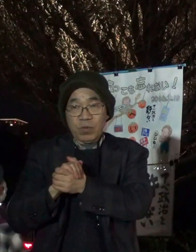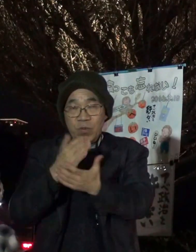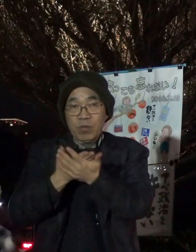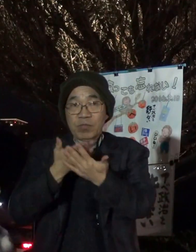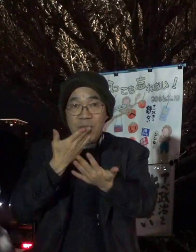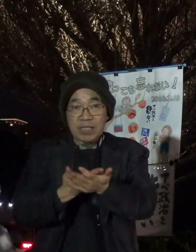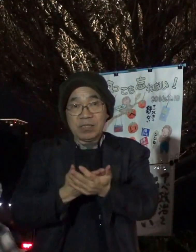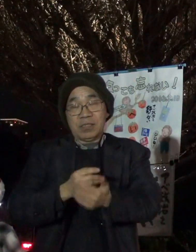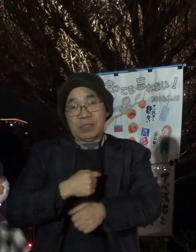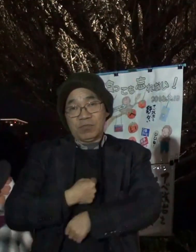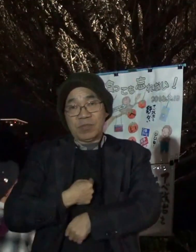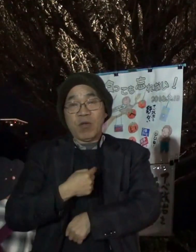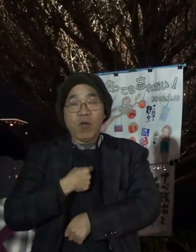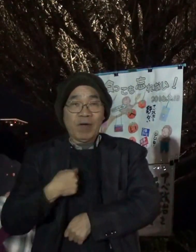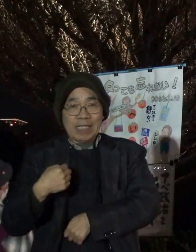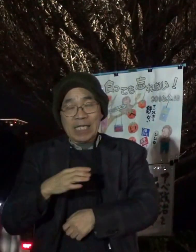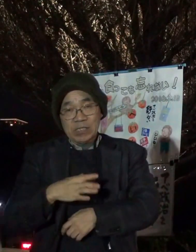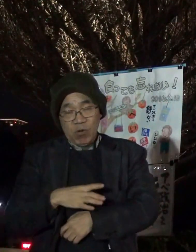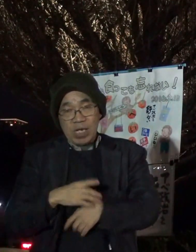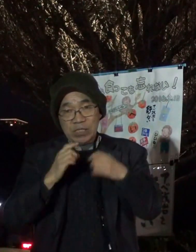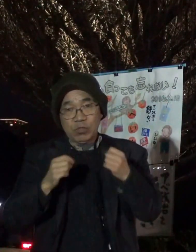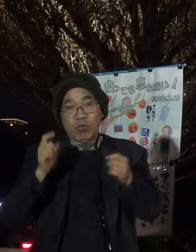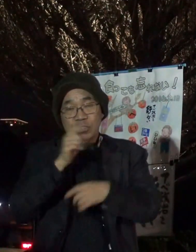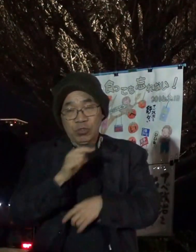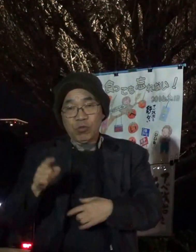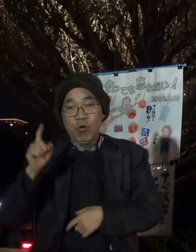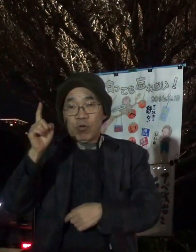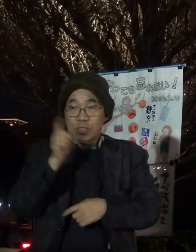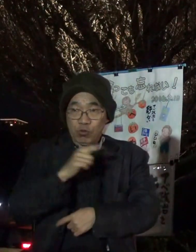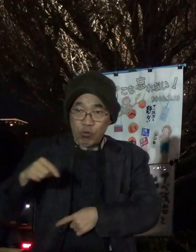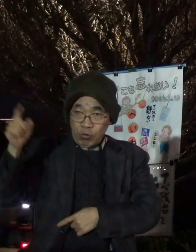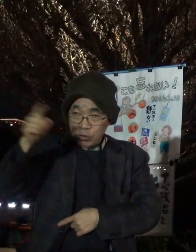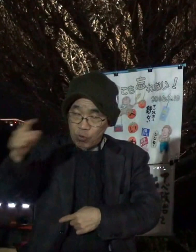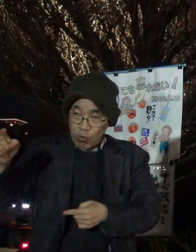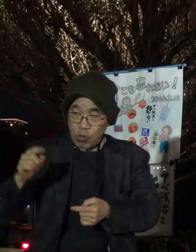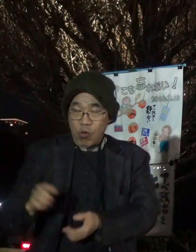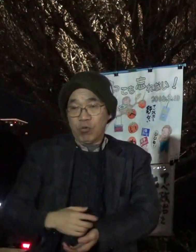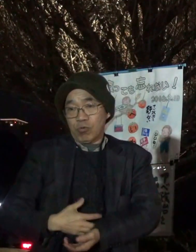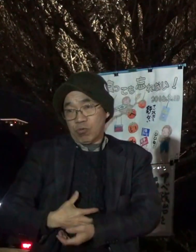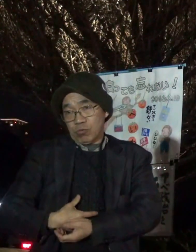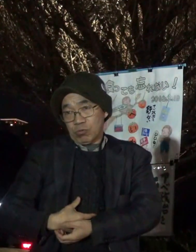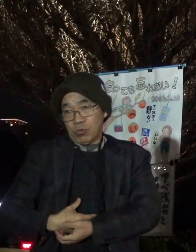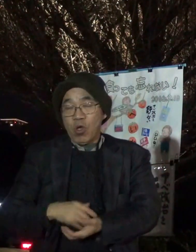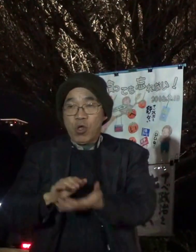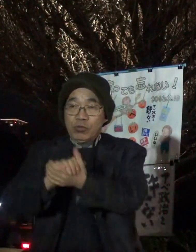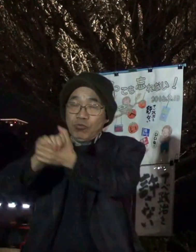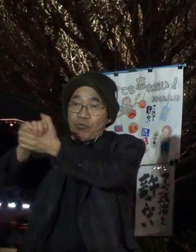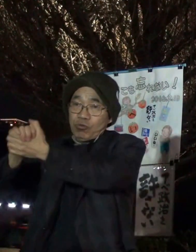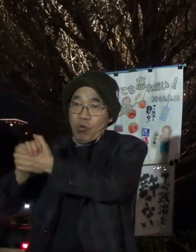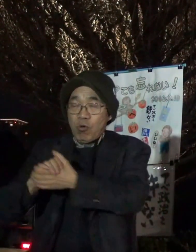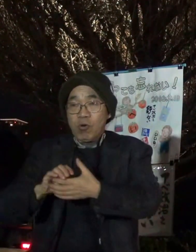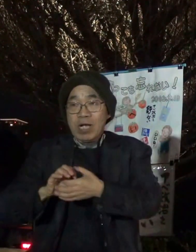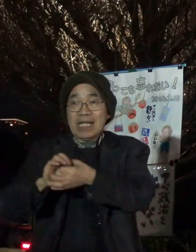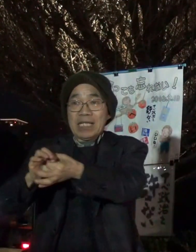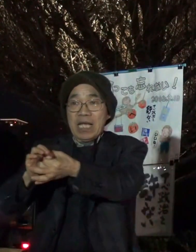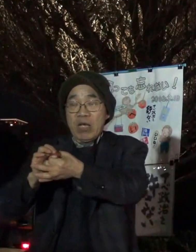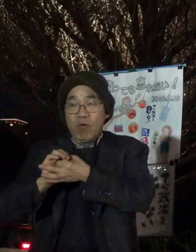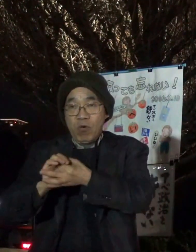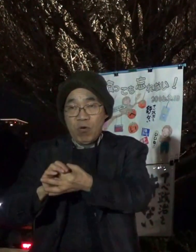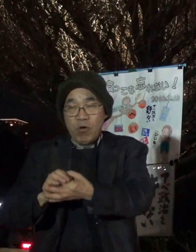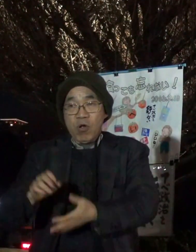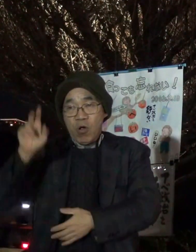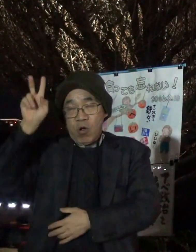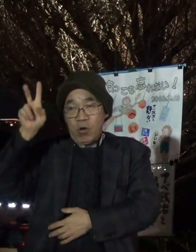私たち日本人は人と人との友好関係を支配している高い理想